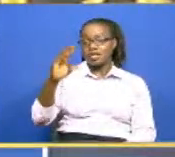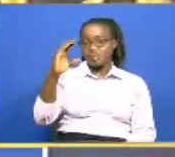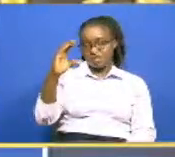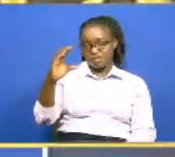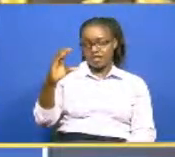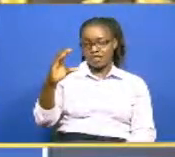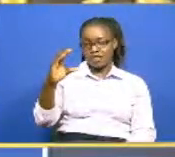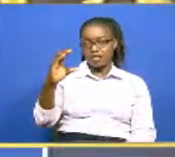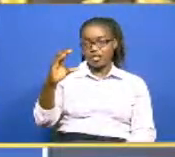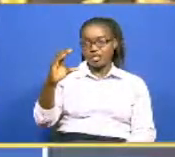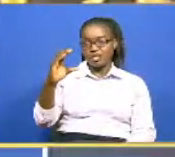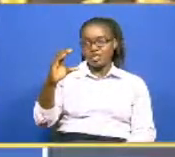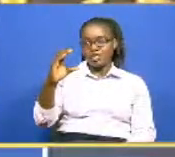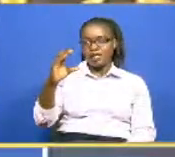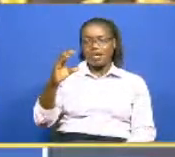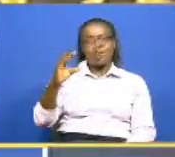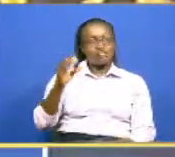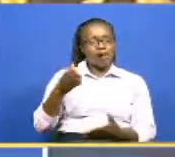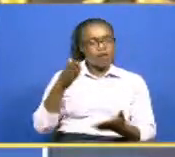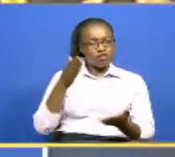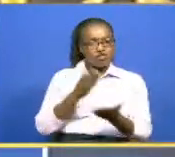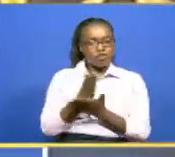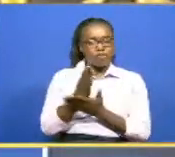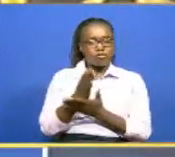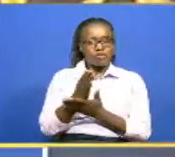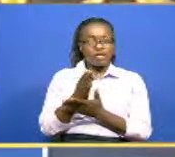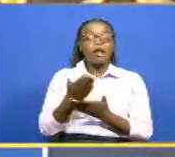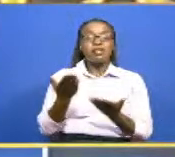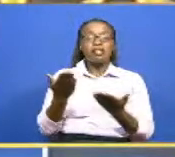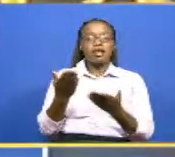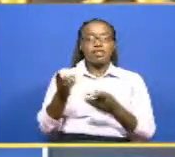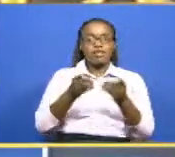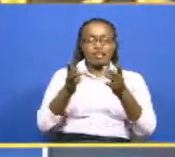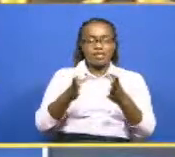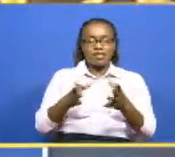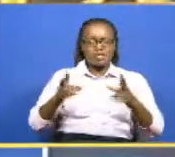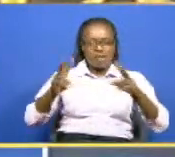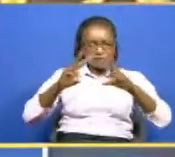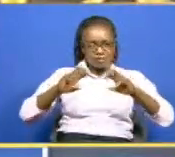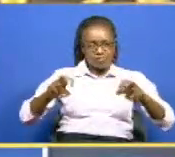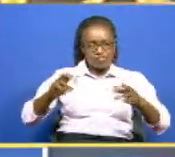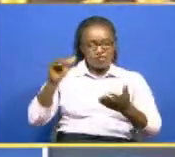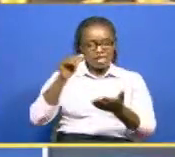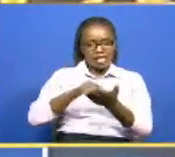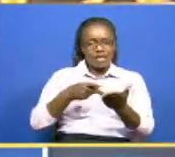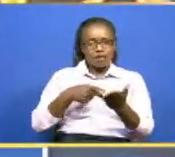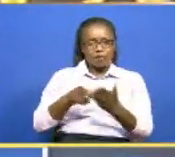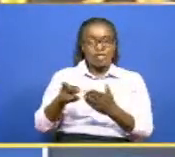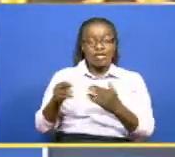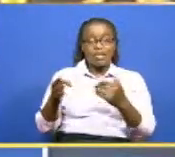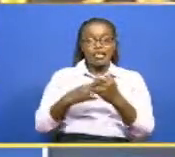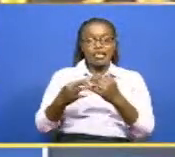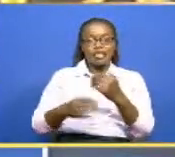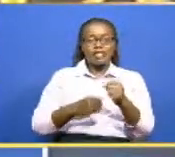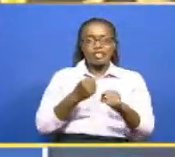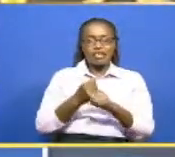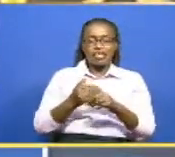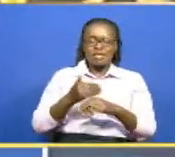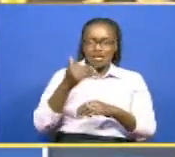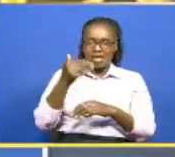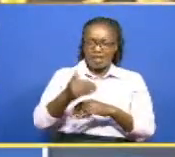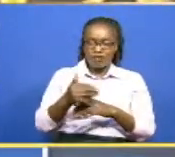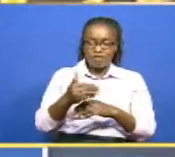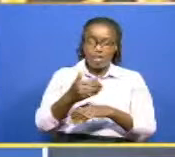SRC ya kutoidhinisha usimamizi wa hospitali hiyo kuchunguza upya mishahara yao miaka minane baada ya shirika hilo